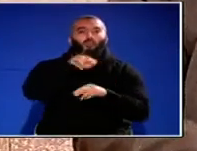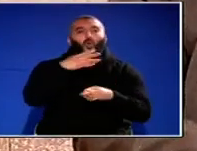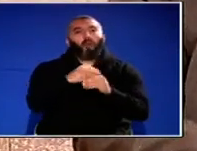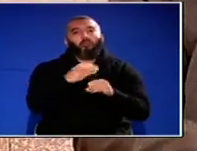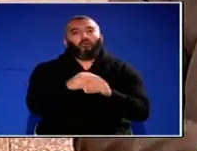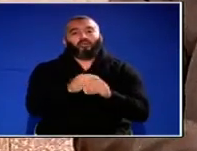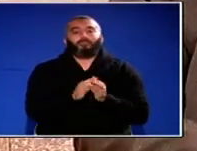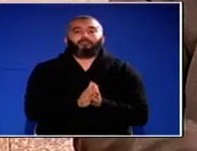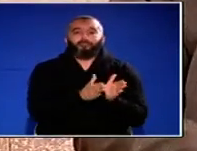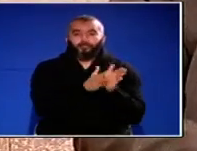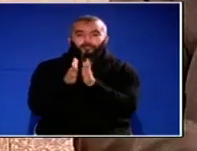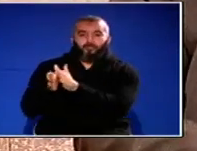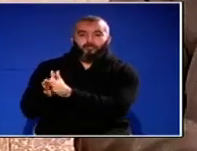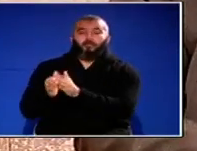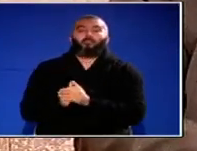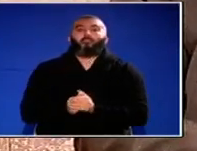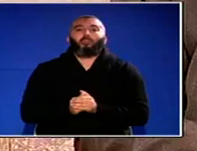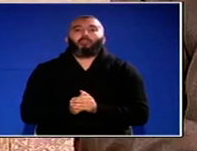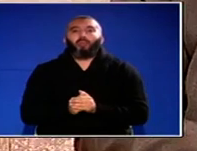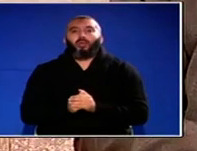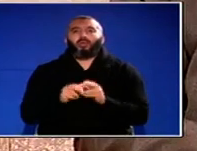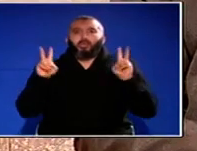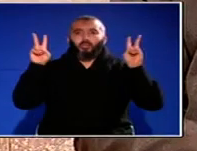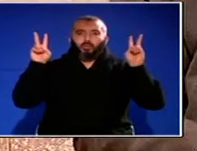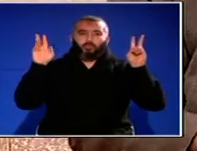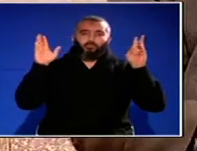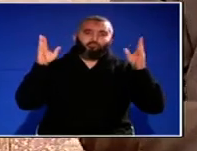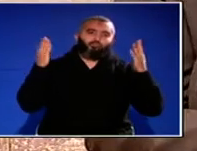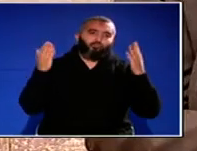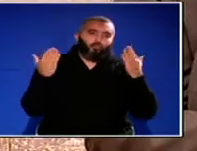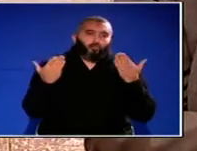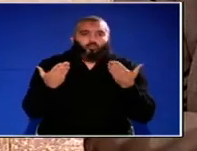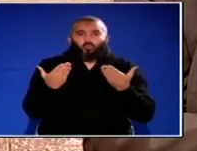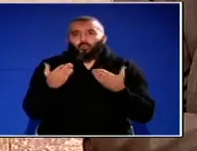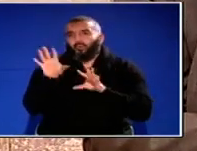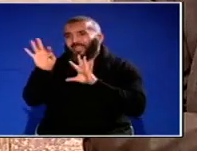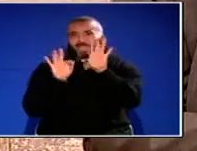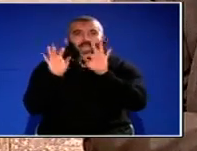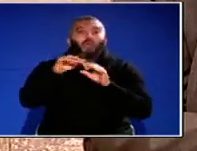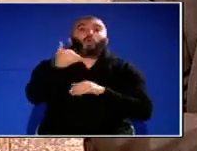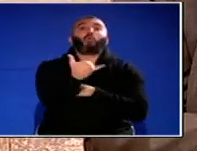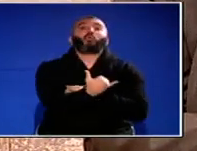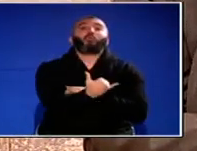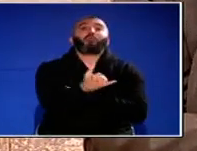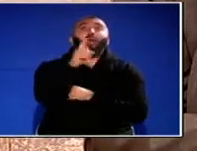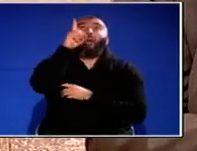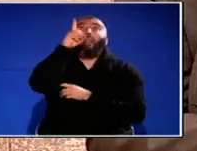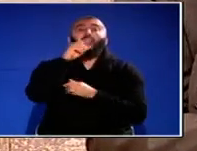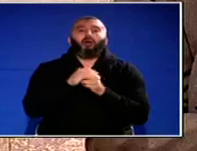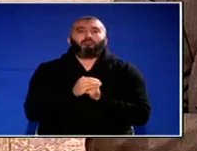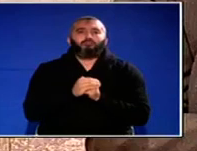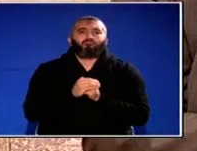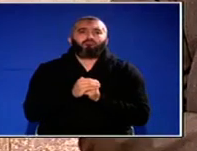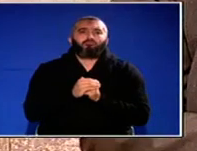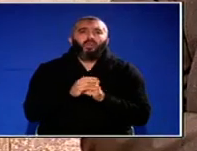لله عز وجل أيام، ومن أيام الله مواسم